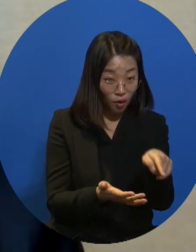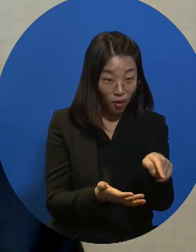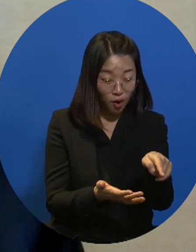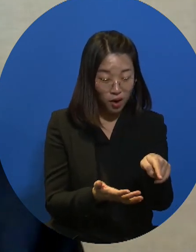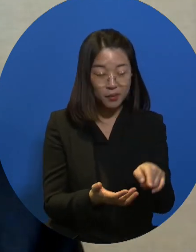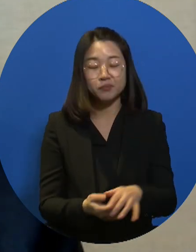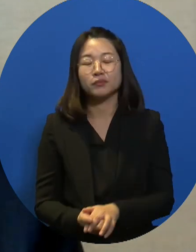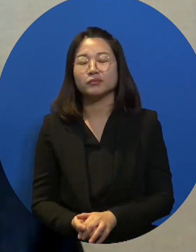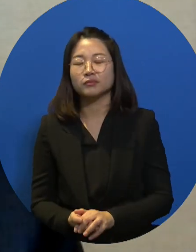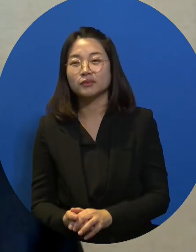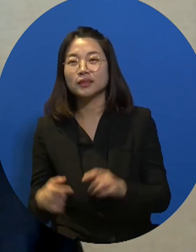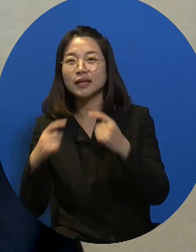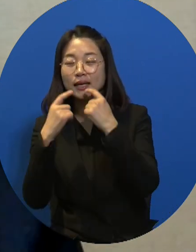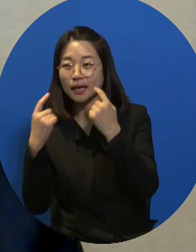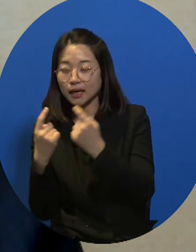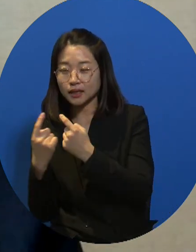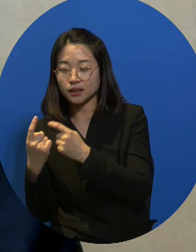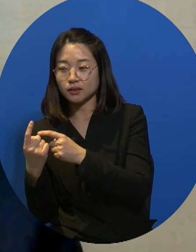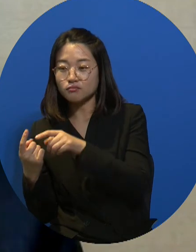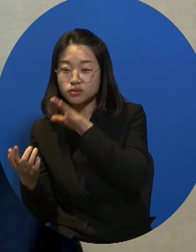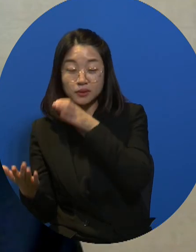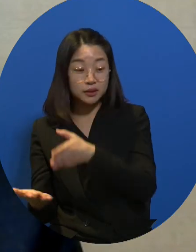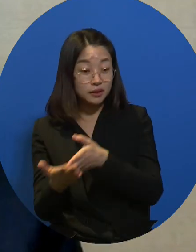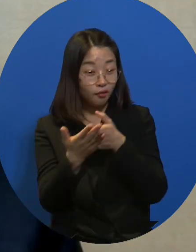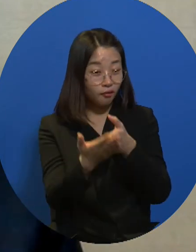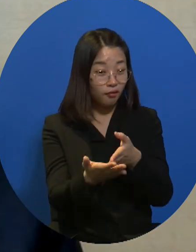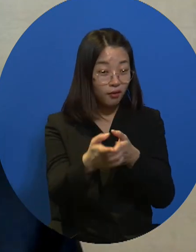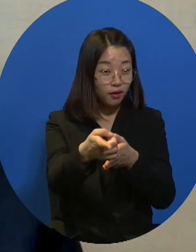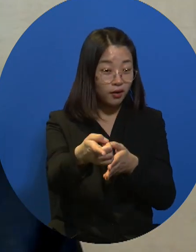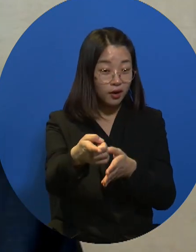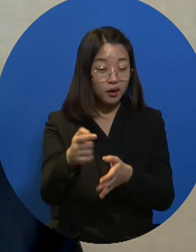개인 진정을 지원하는 별도의 기구를 마련해서 직접